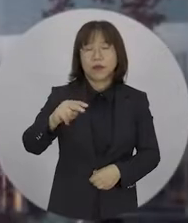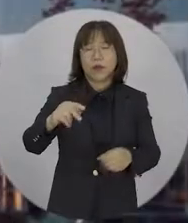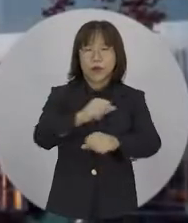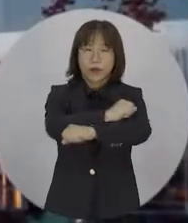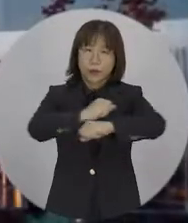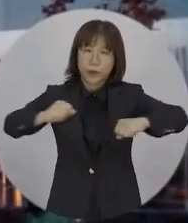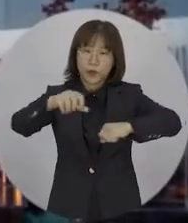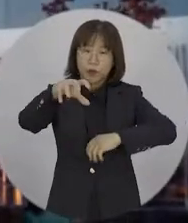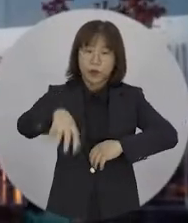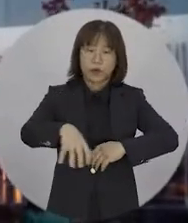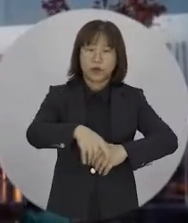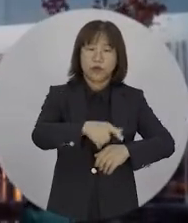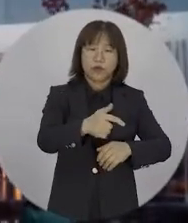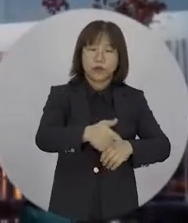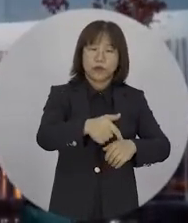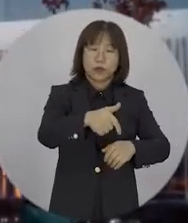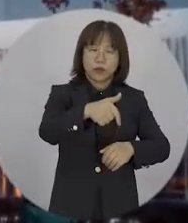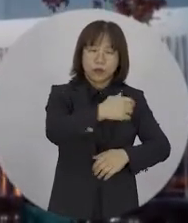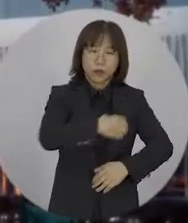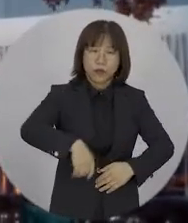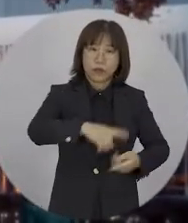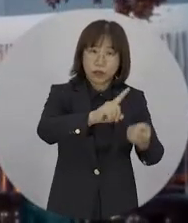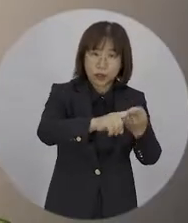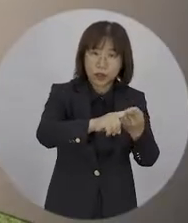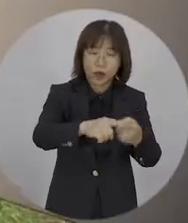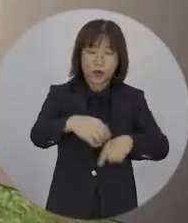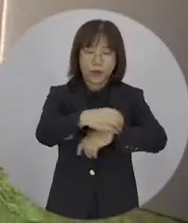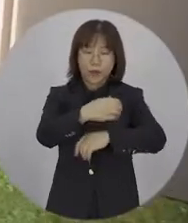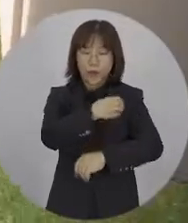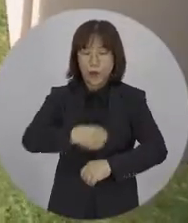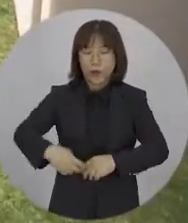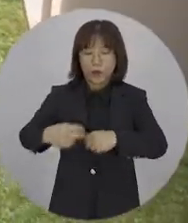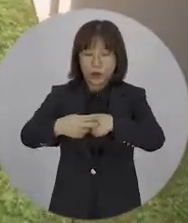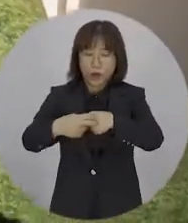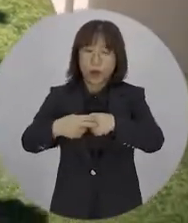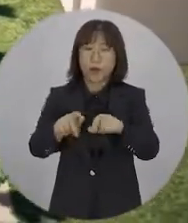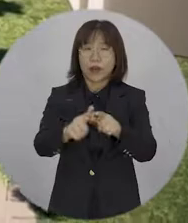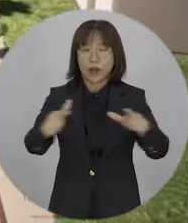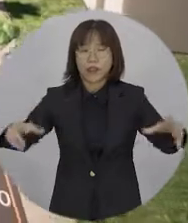2244제곱미터 대지에 구청사와 구의회, 보건소,